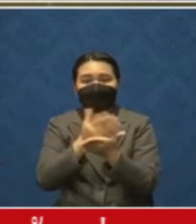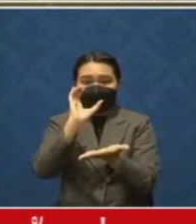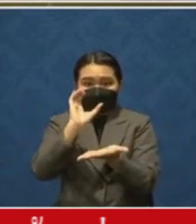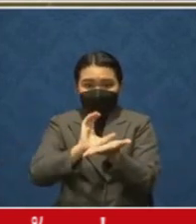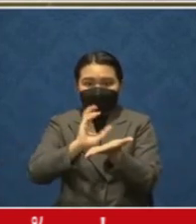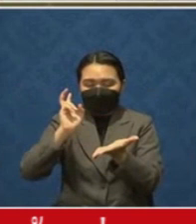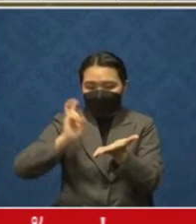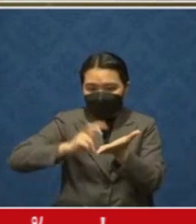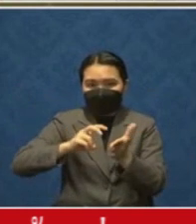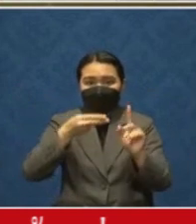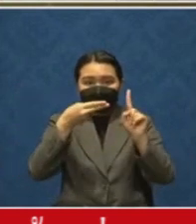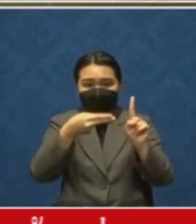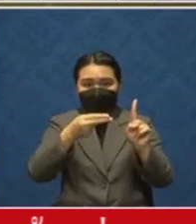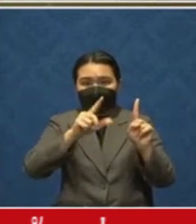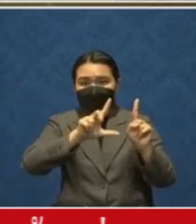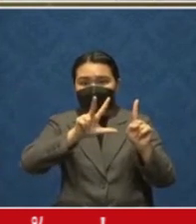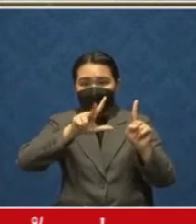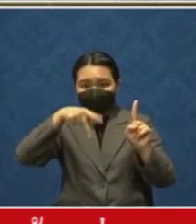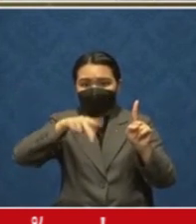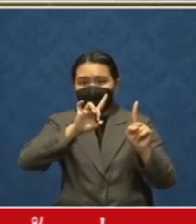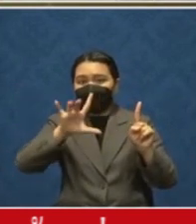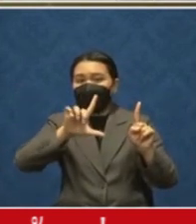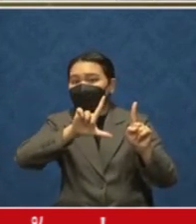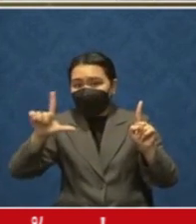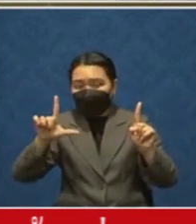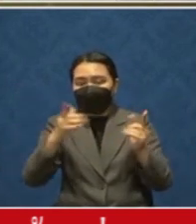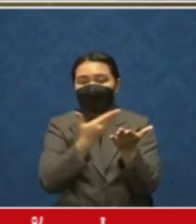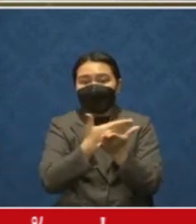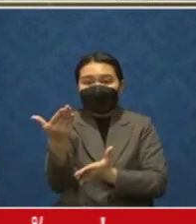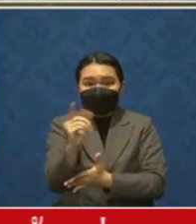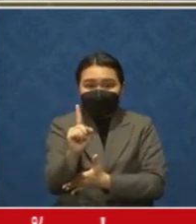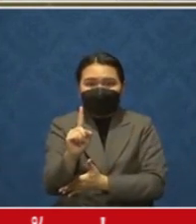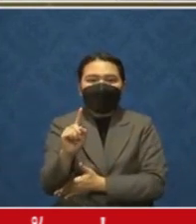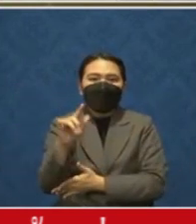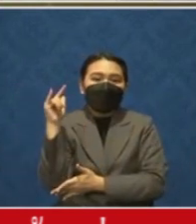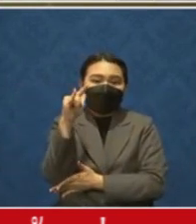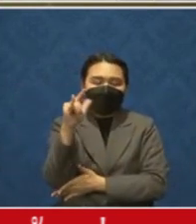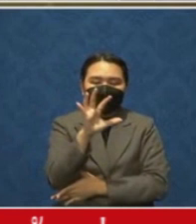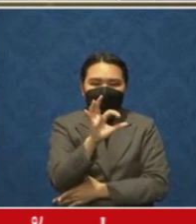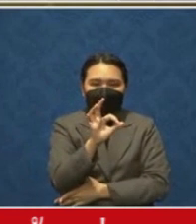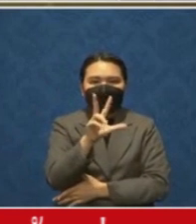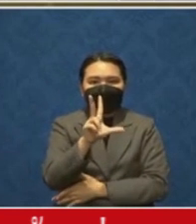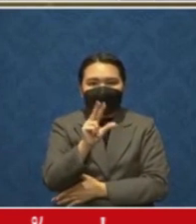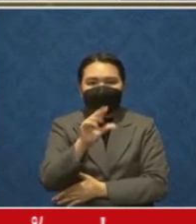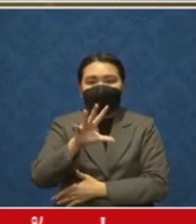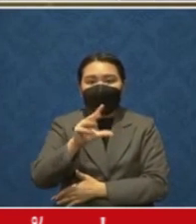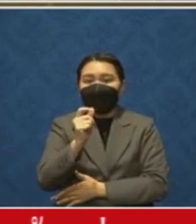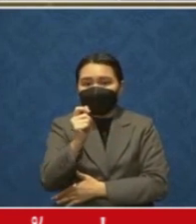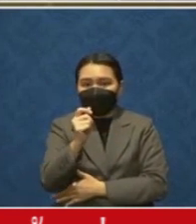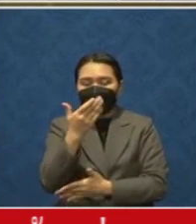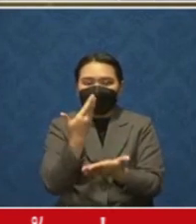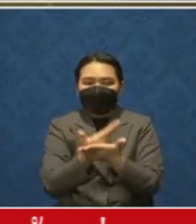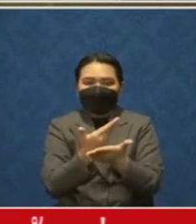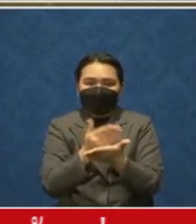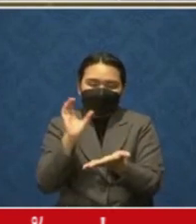อนุมัติงบประมาณจำนวน 13,800 ล้านบาทเพื่อจัดซื้อเครื่องบินลบ F-35Aใช้งบ